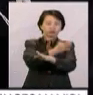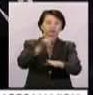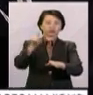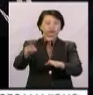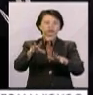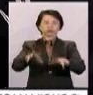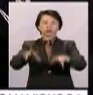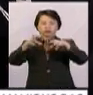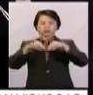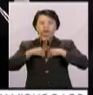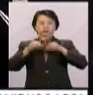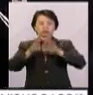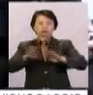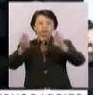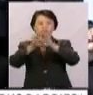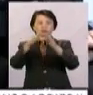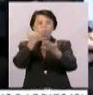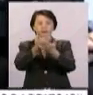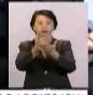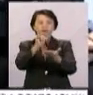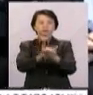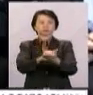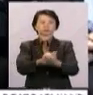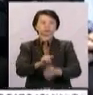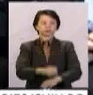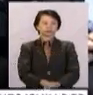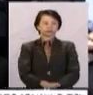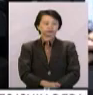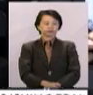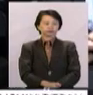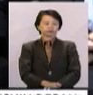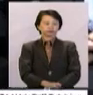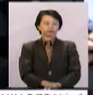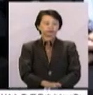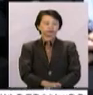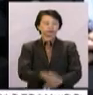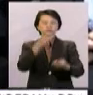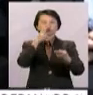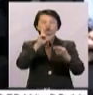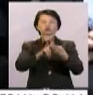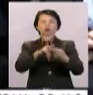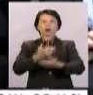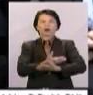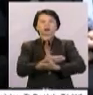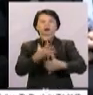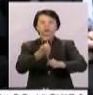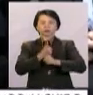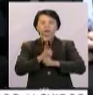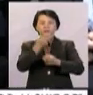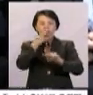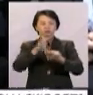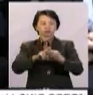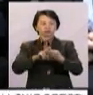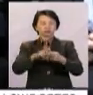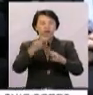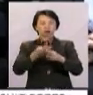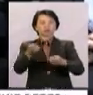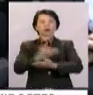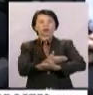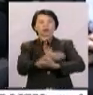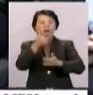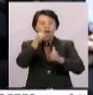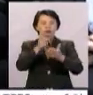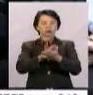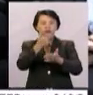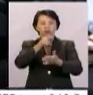turut menerima berita baik itu. Mula-mula dapat tahu anak pertama tu surat dia, kan? Surat dia, nama dia sampai kat